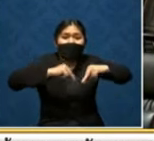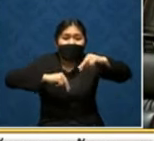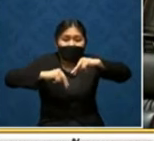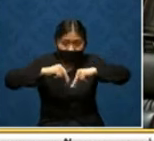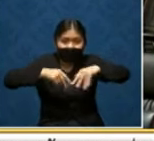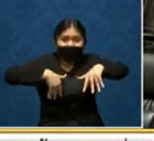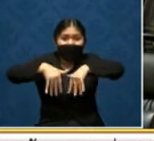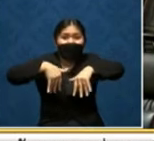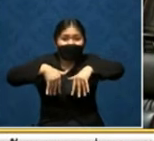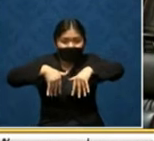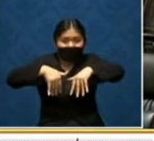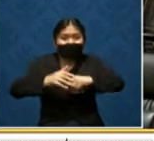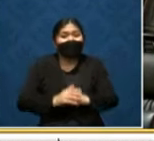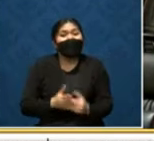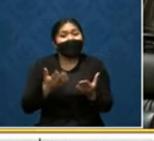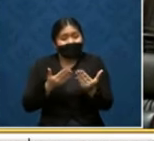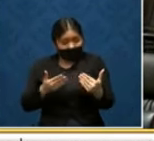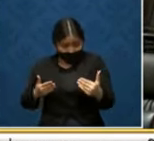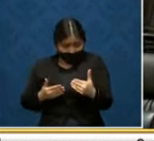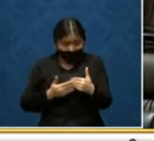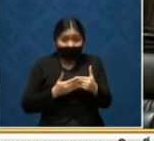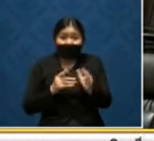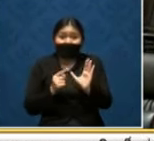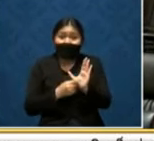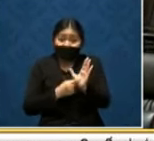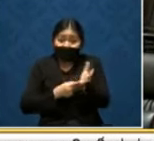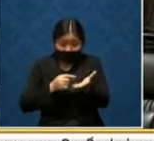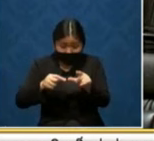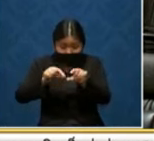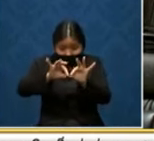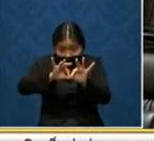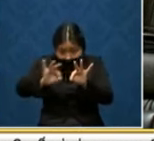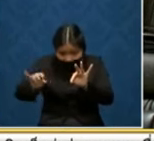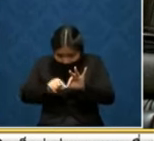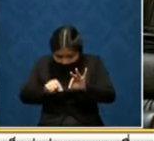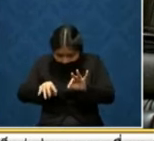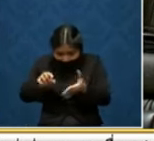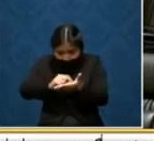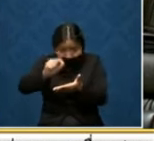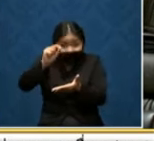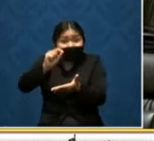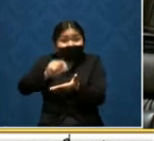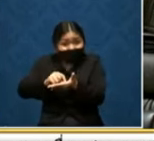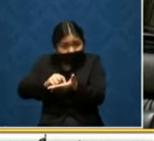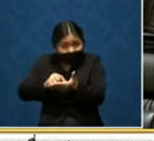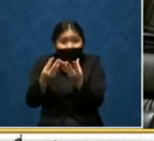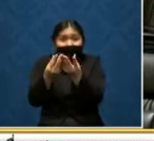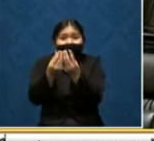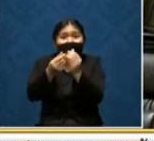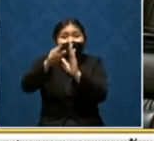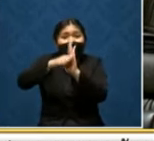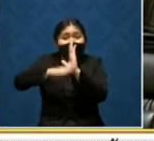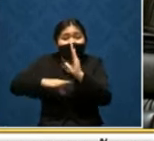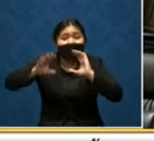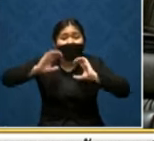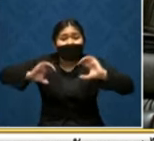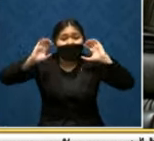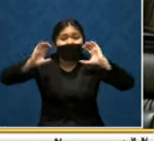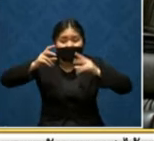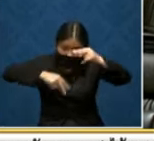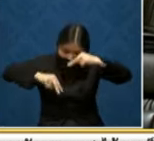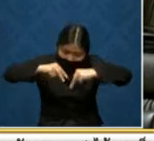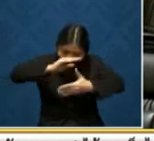อันนี้เป็นช่องสำหรับท่านอธิบดีต้องเซ็นส่วนรายละเอียดตรงนี้ข้าราชการระดับภายในตรวจสอบ